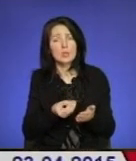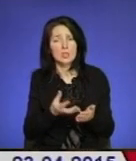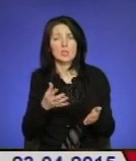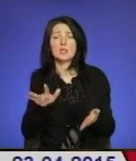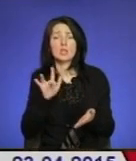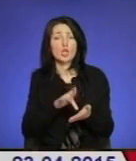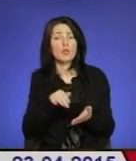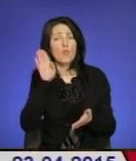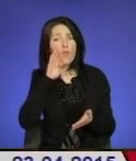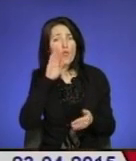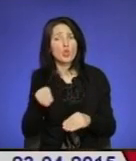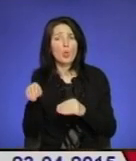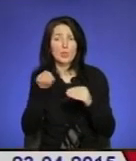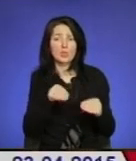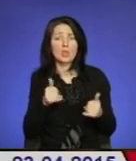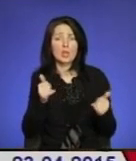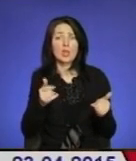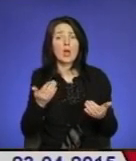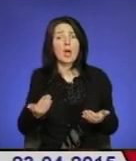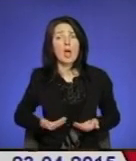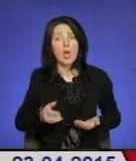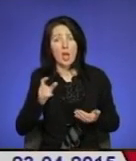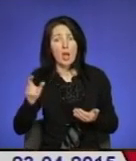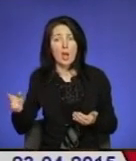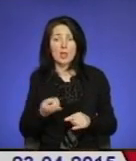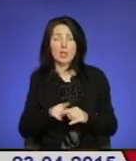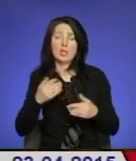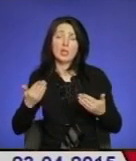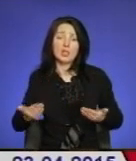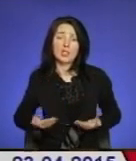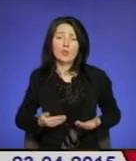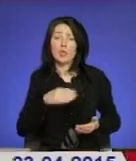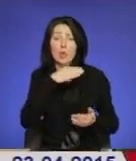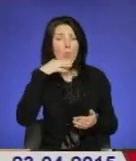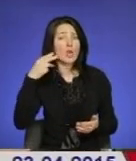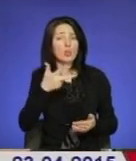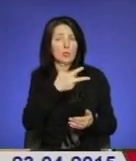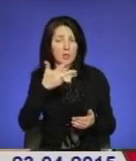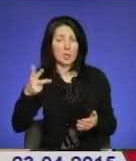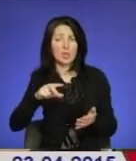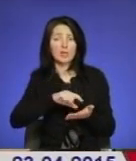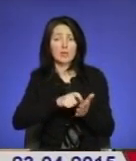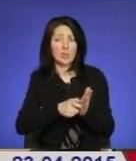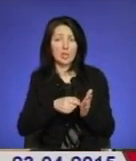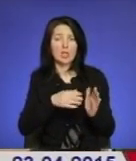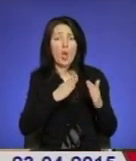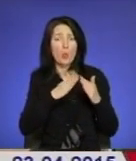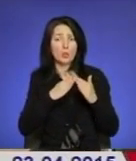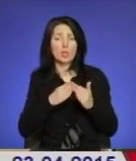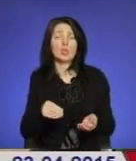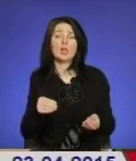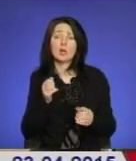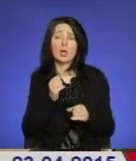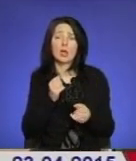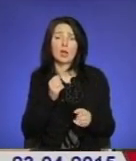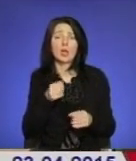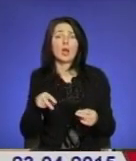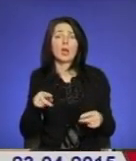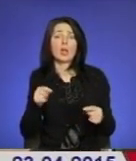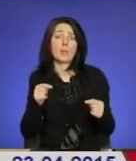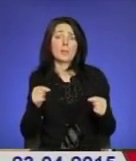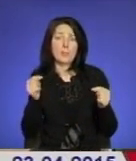водопостачання для споживачів, які проживають в багатоквартирних будинках, встановити тариф на